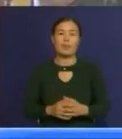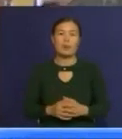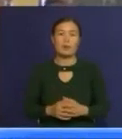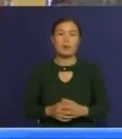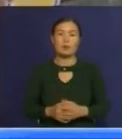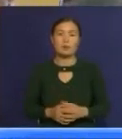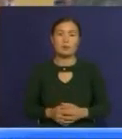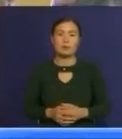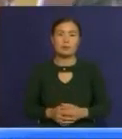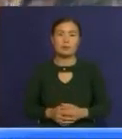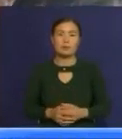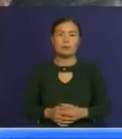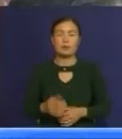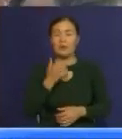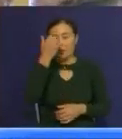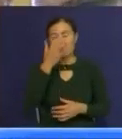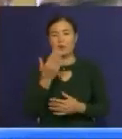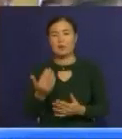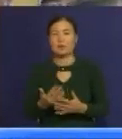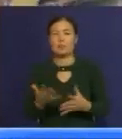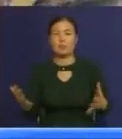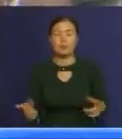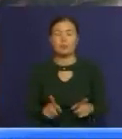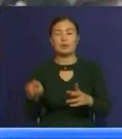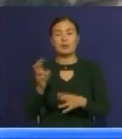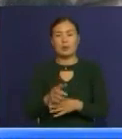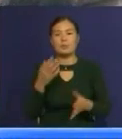болсын. Айдос